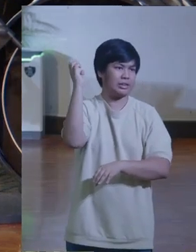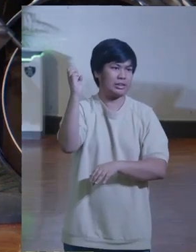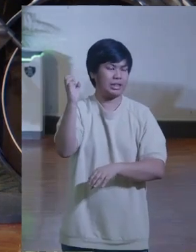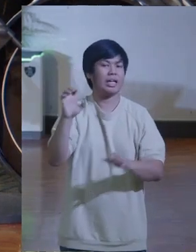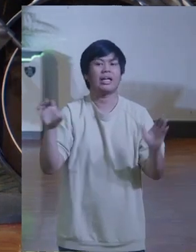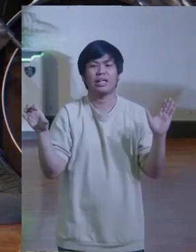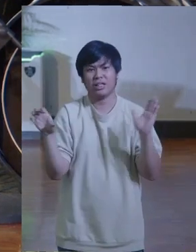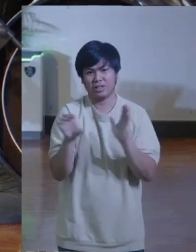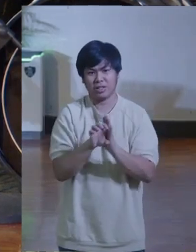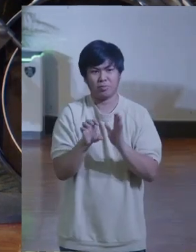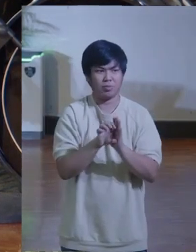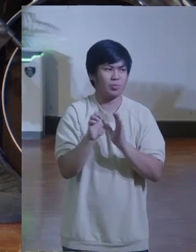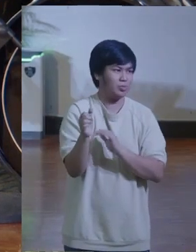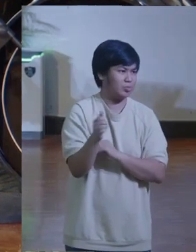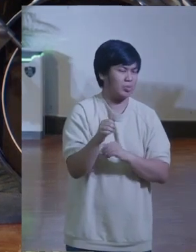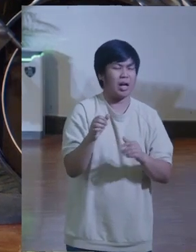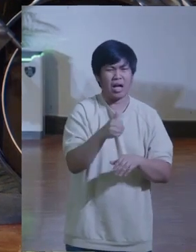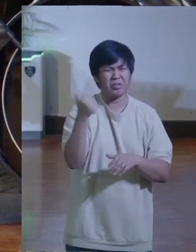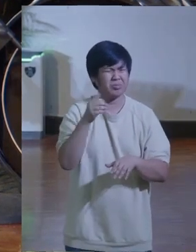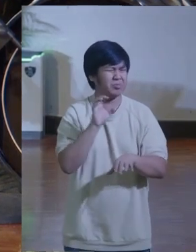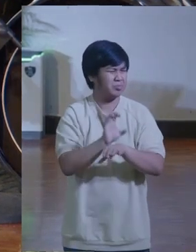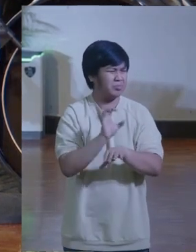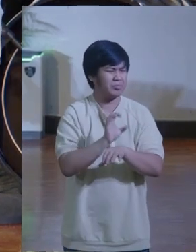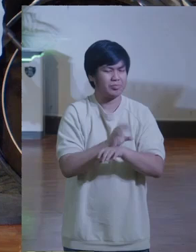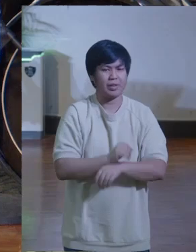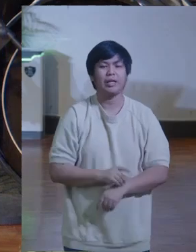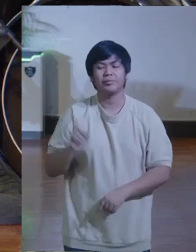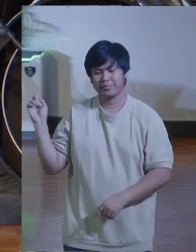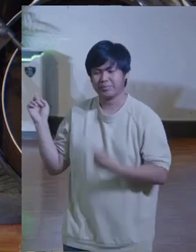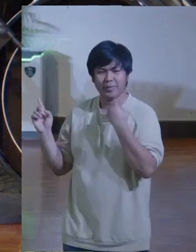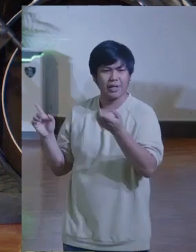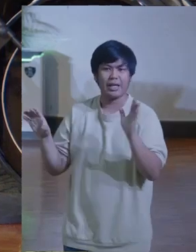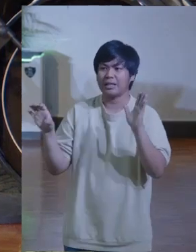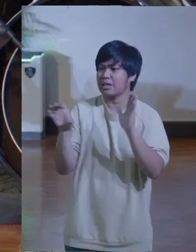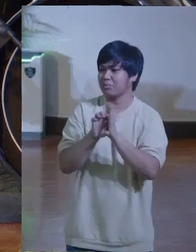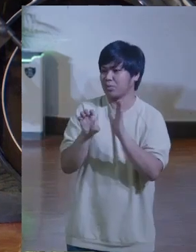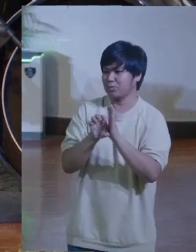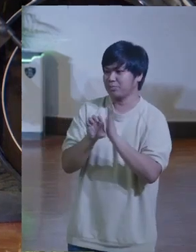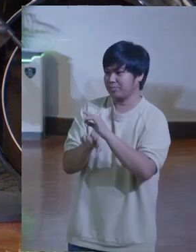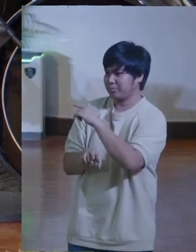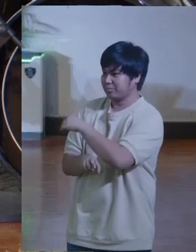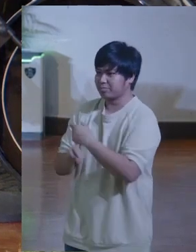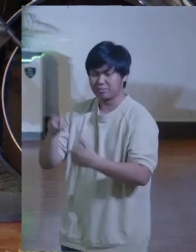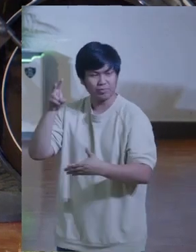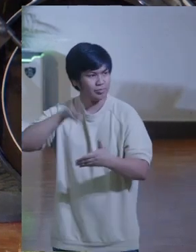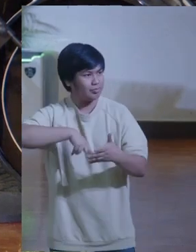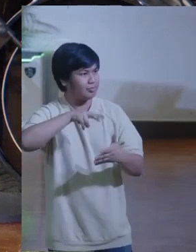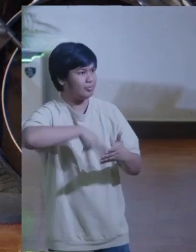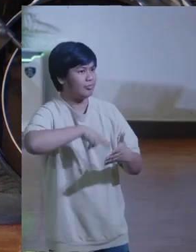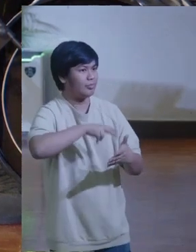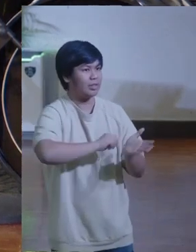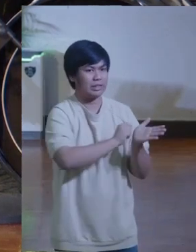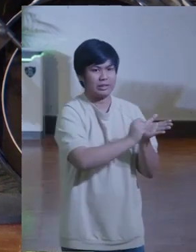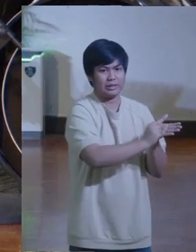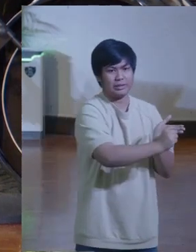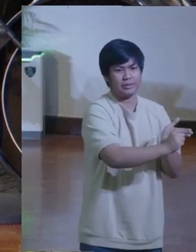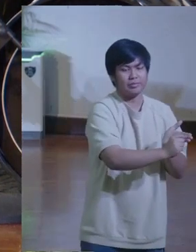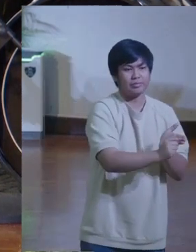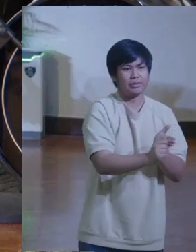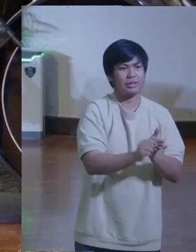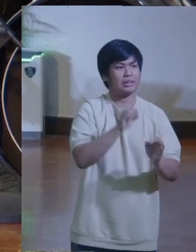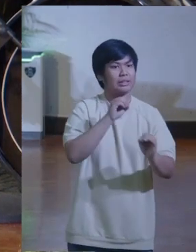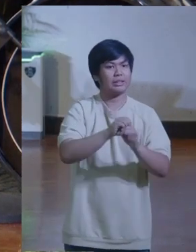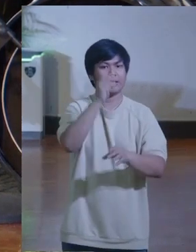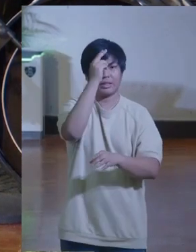Katulad din ng maraming simbahang ebangheliko. Halimbawa na lang, babasahin ko po ang sinulat sa